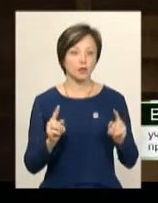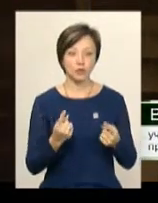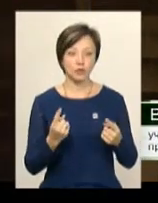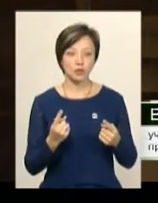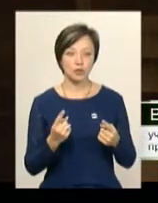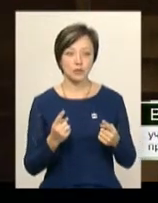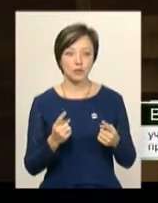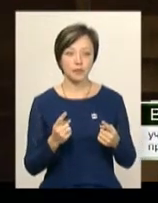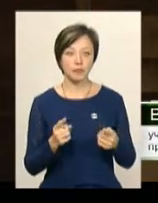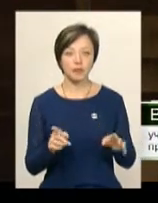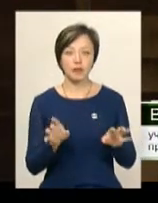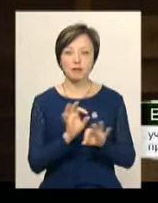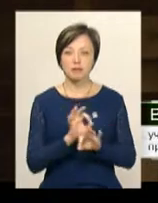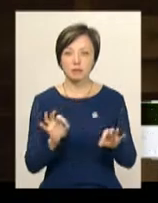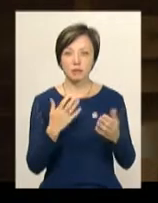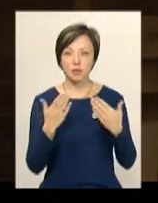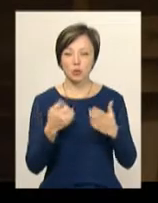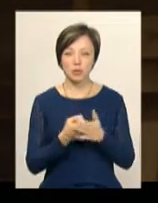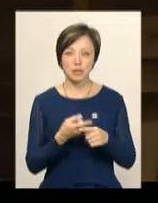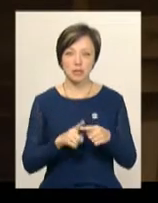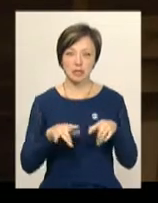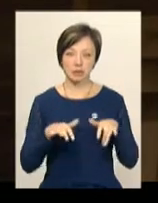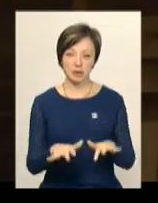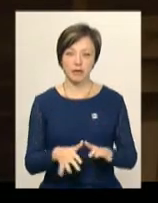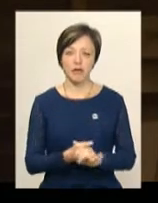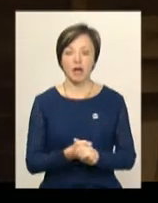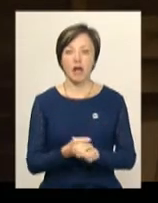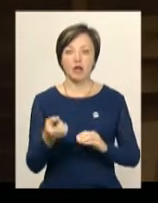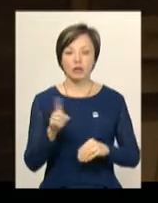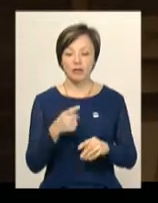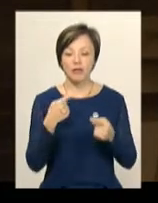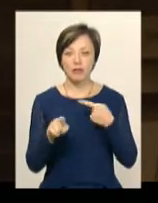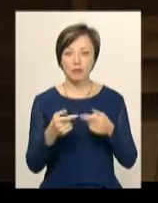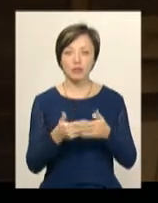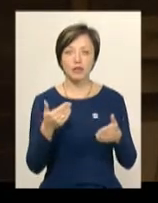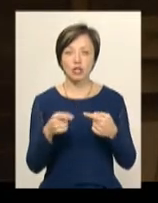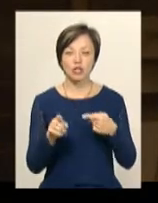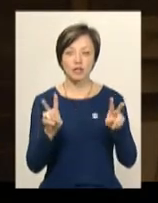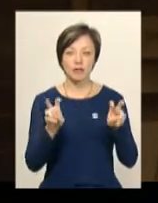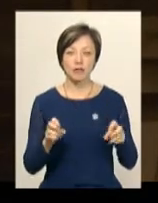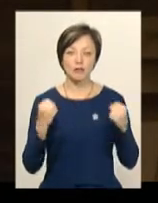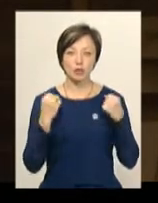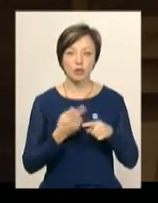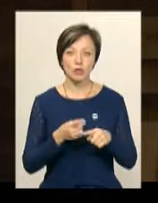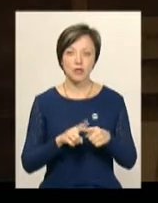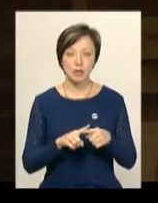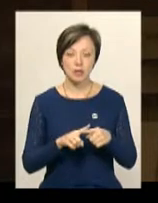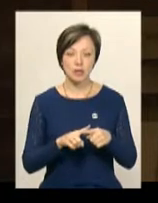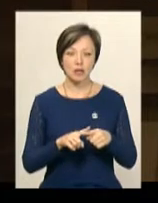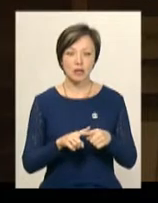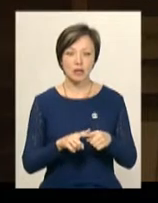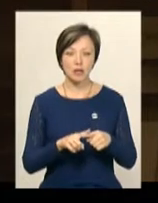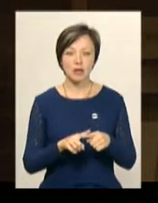дуже тонко підходити до цієї справи. І тому, на відміну від інших видів спорту, це досить